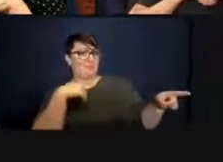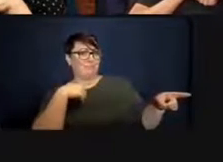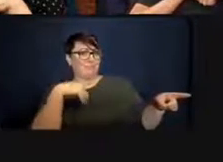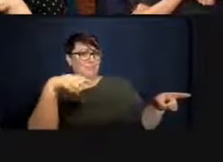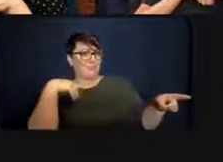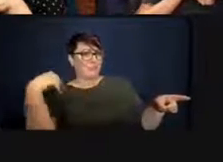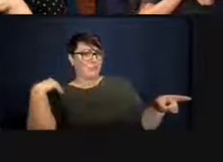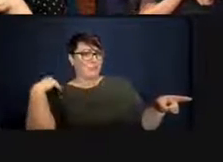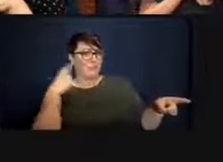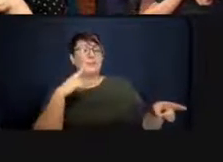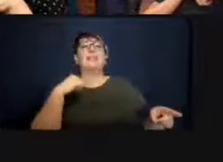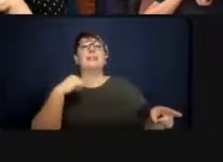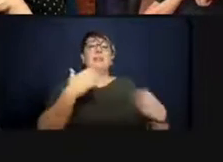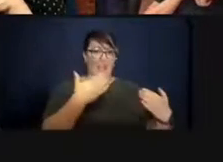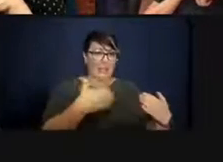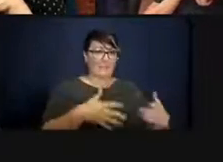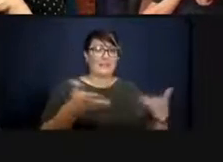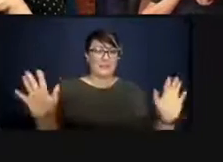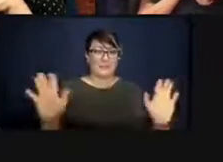شكرا جزيلا لكم.